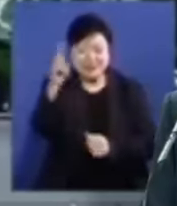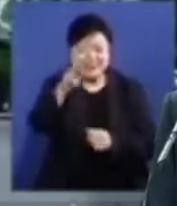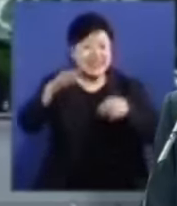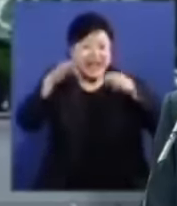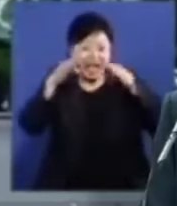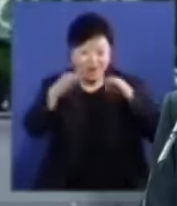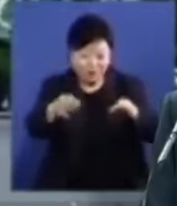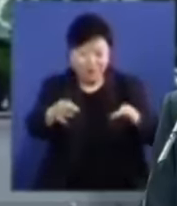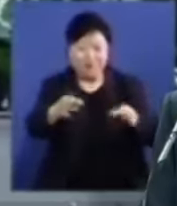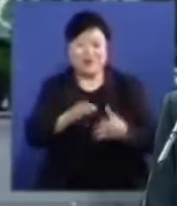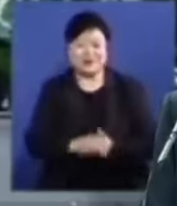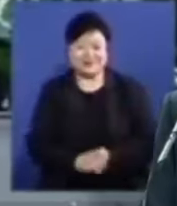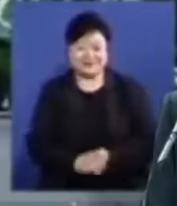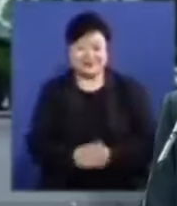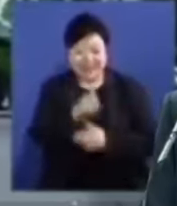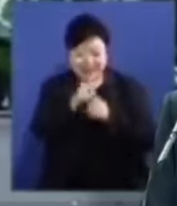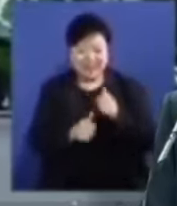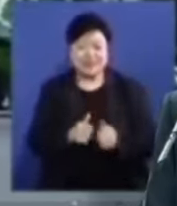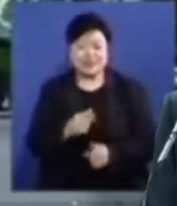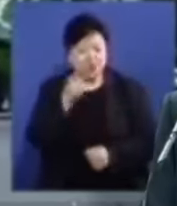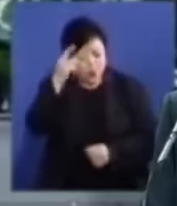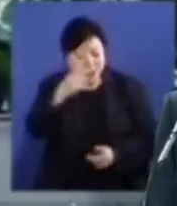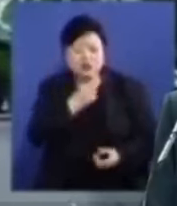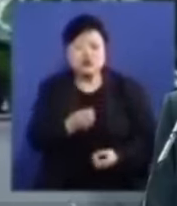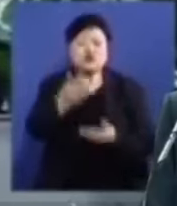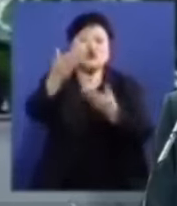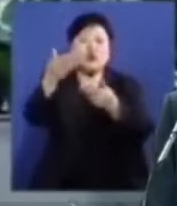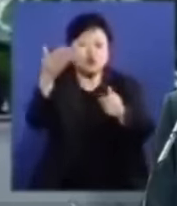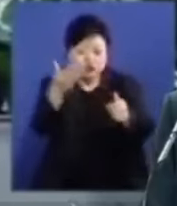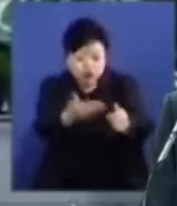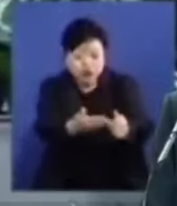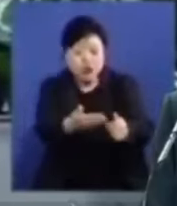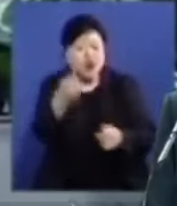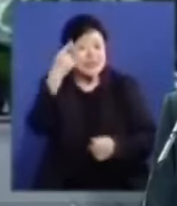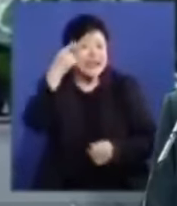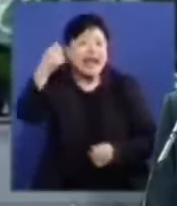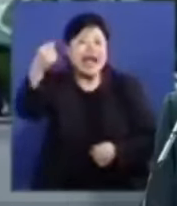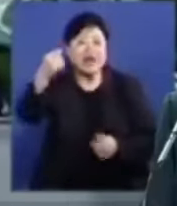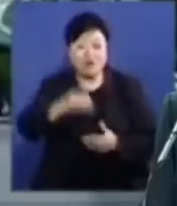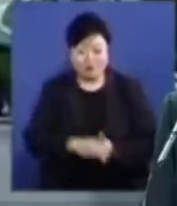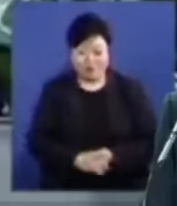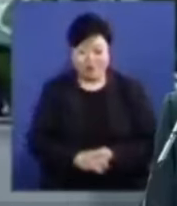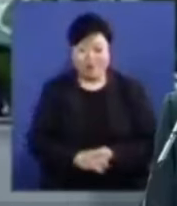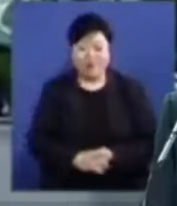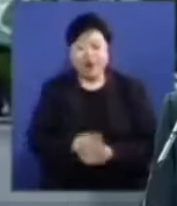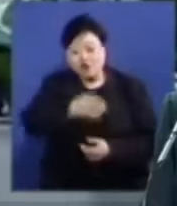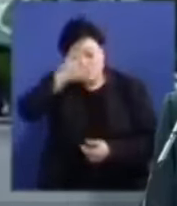찬미하고 하나님의 더 위대한 축복이 올 것을 생각하고